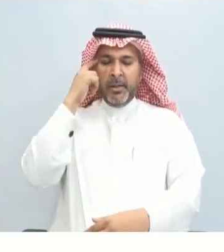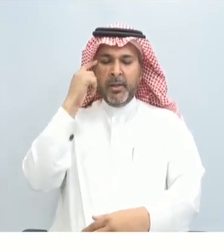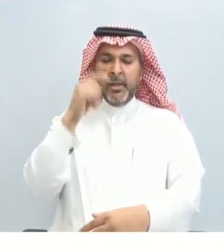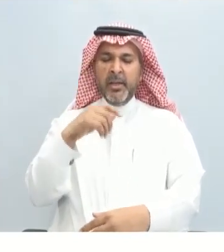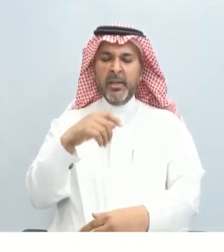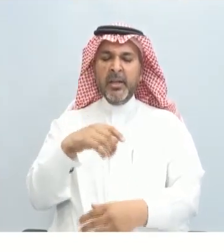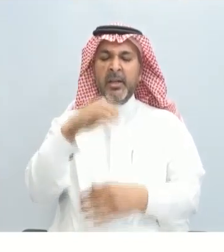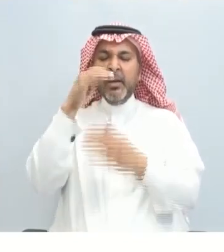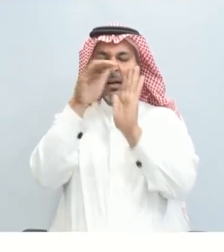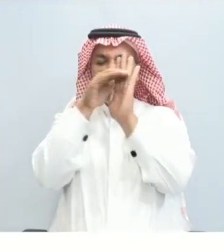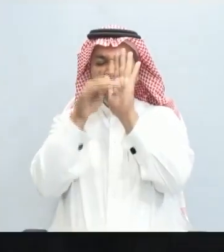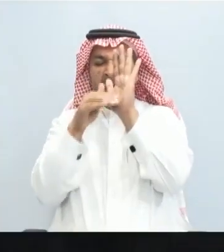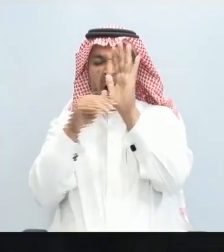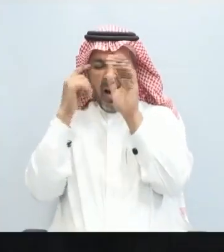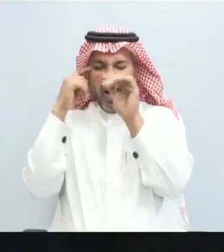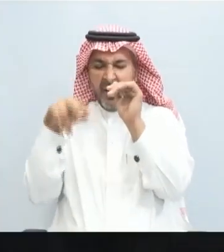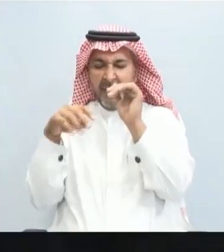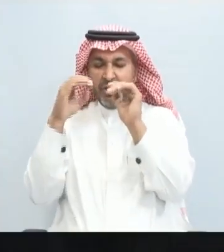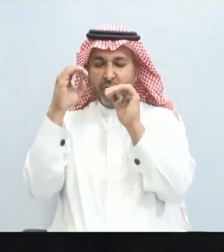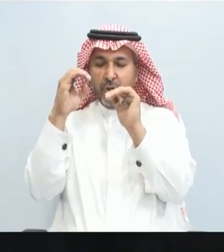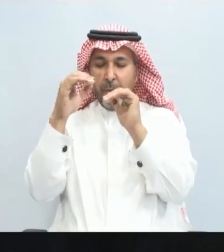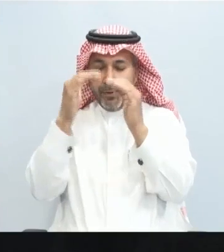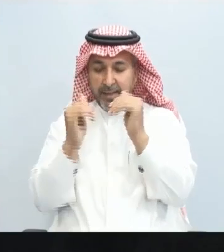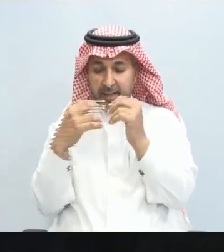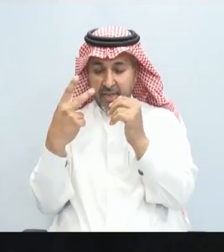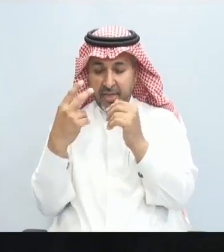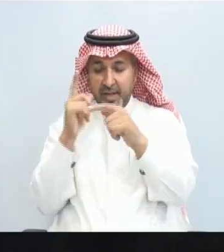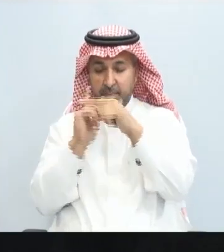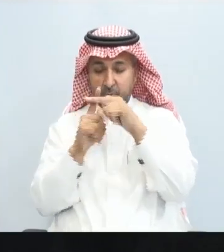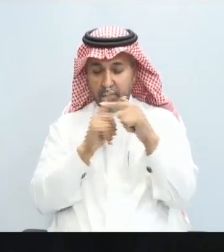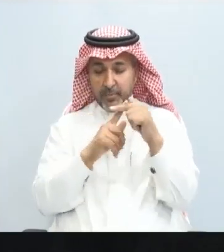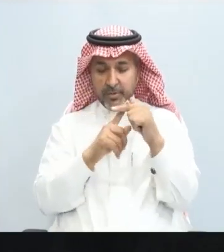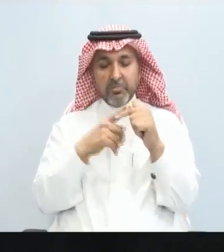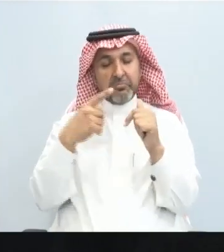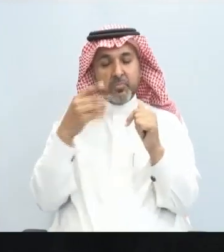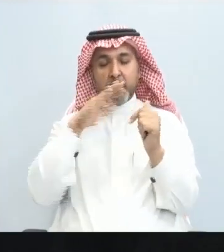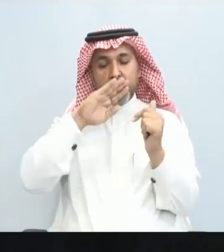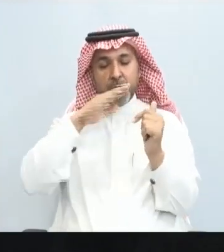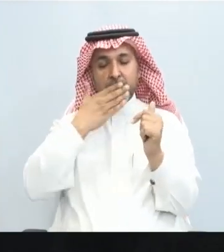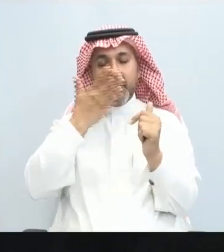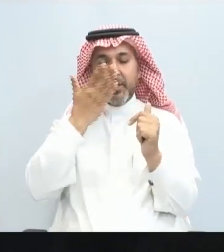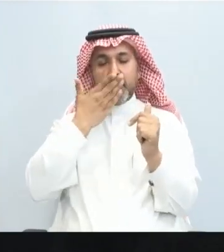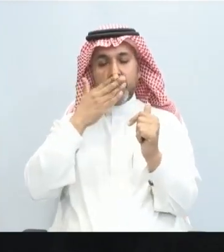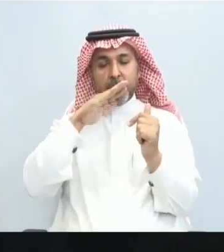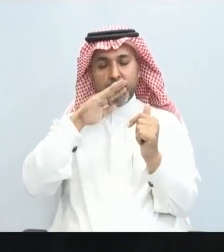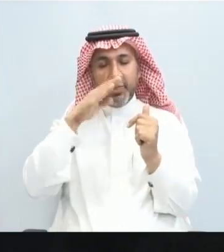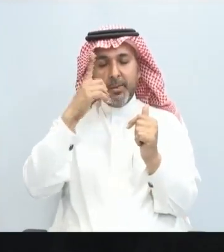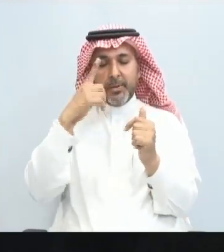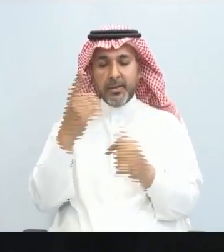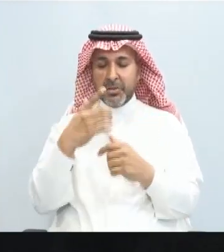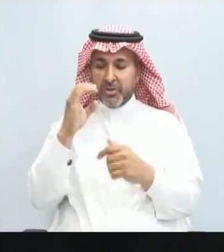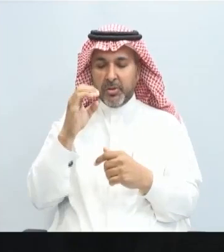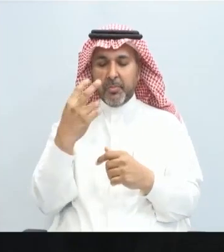موجبين الحمد لله كل الحلين يكونون ايش مقبولين لاني لو عوضت الحل الاول ولا عوضت الحل الثاني ما راح يسبب لي سالب في